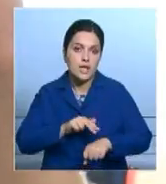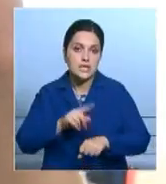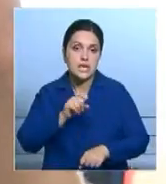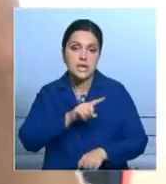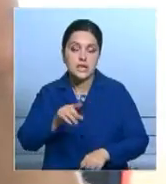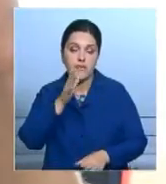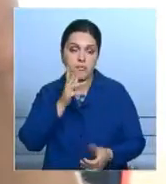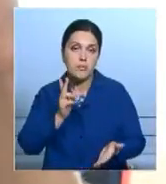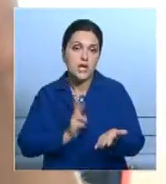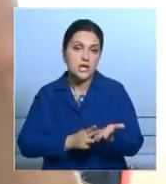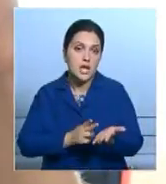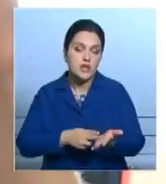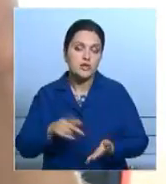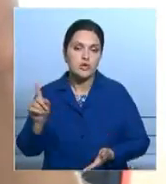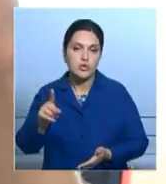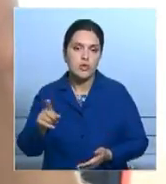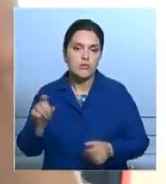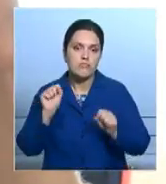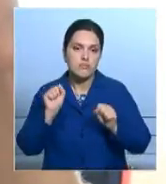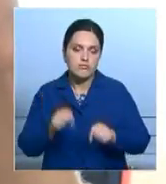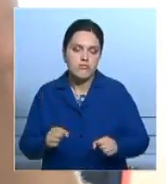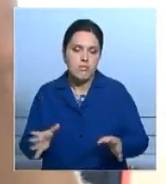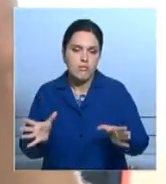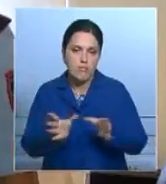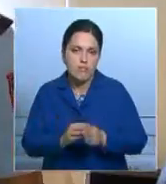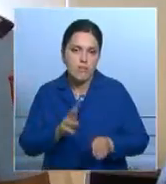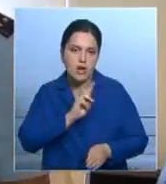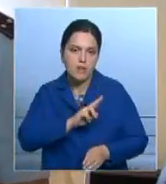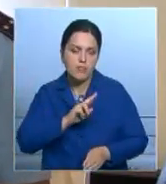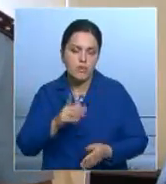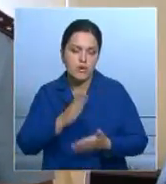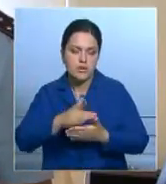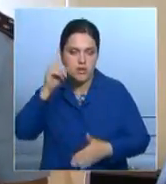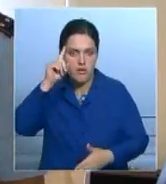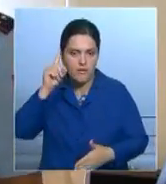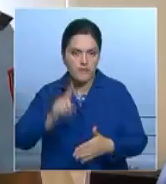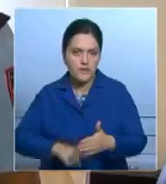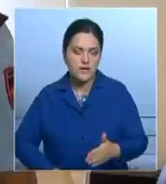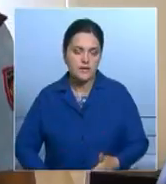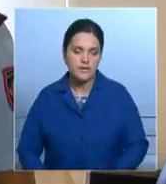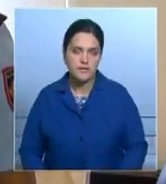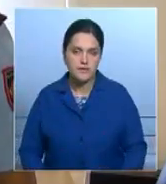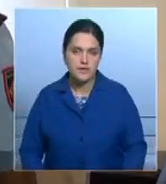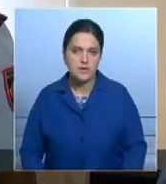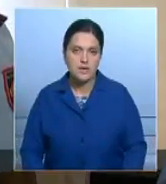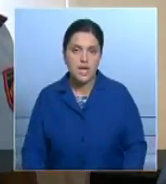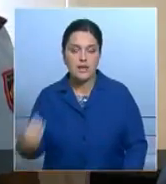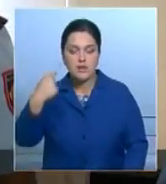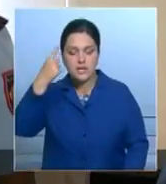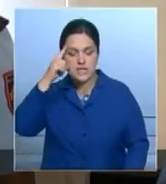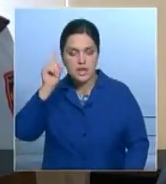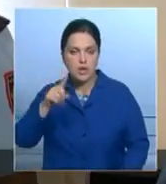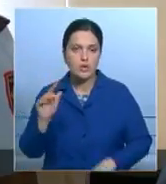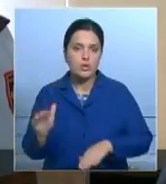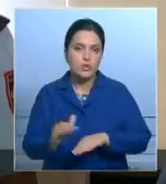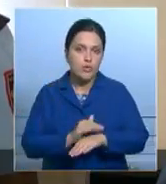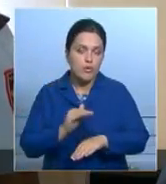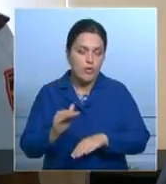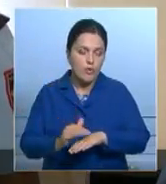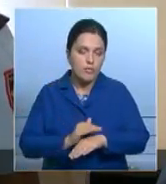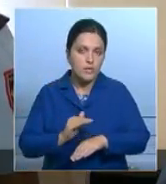время доказал напарникам, что с ним можно идти в разведку. Азамат, я знаю, как доброго, отзывчивого